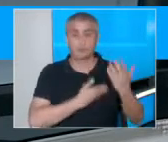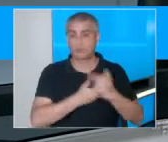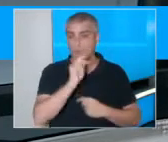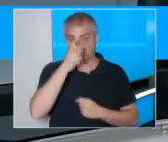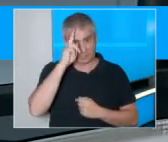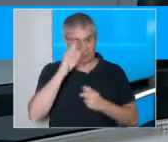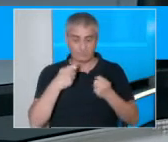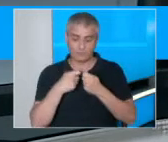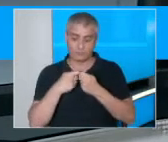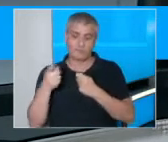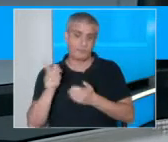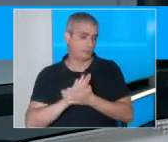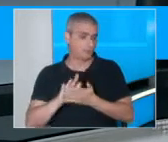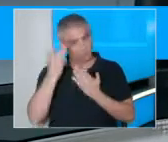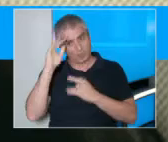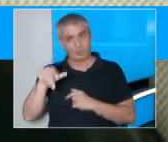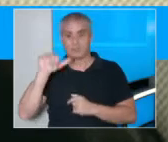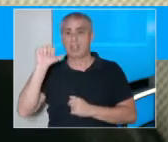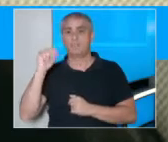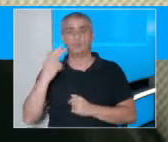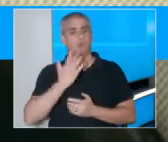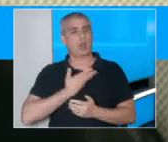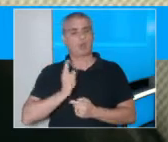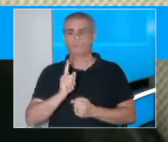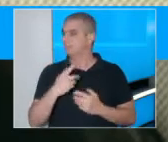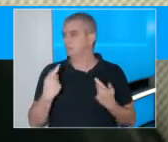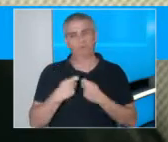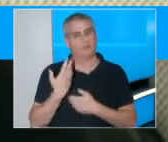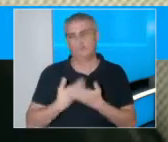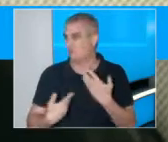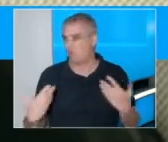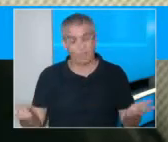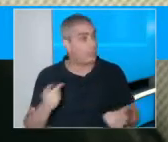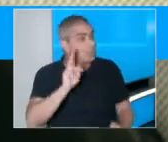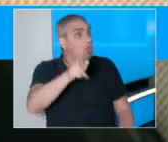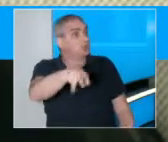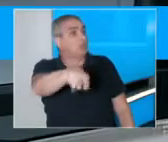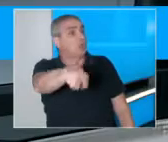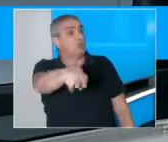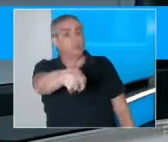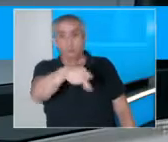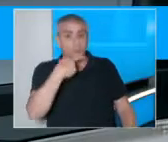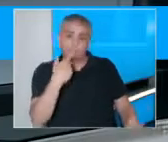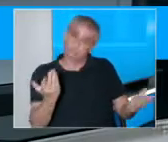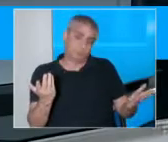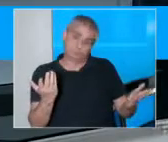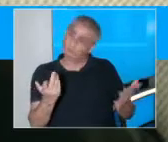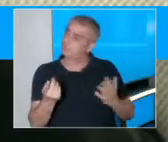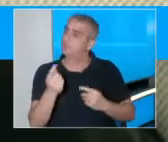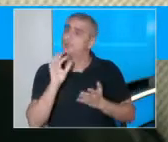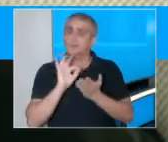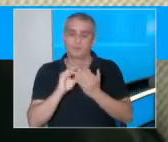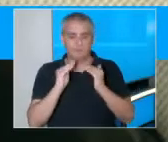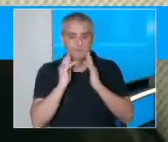של הליכוד עם המשותפת, אתם פשוט דואגים שאיימן עודה לא יקבל עונש. א', אין שיתוף פעולה עם המשותפת. יש שיתוף פעולה, אתה יכול להגיד, הוא לא בכל נקודתי